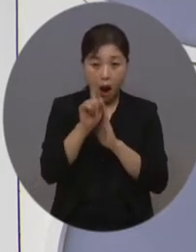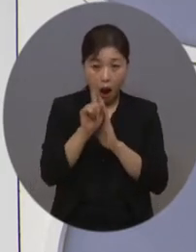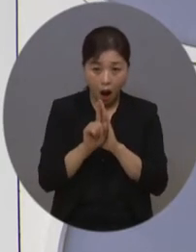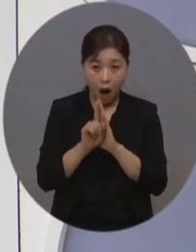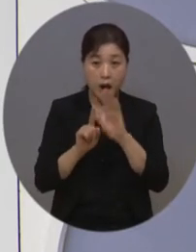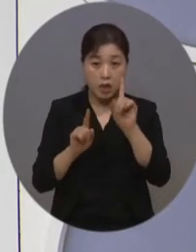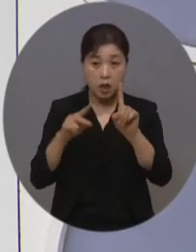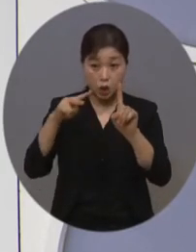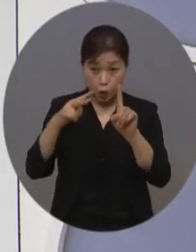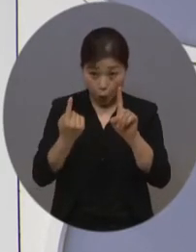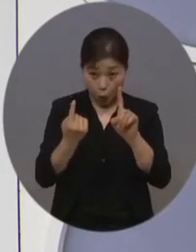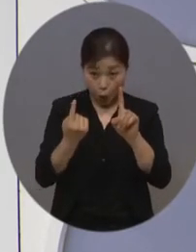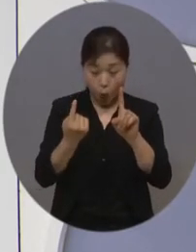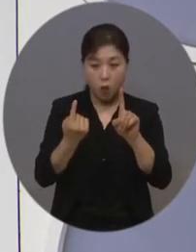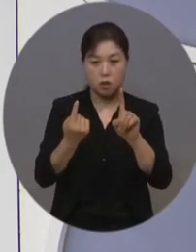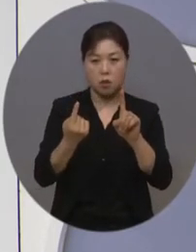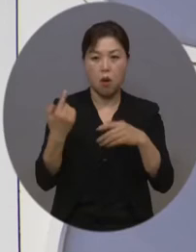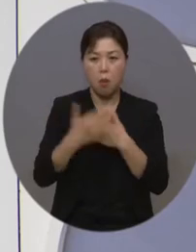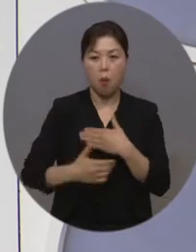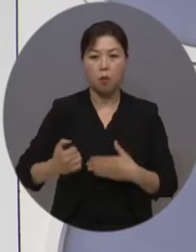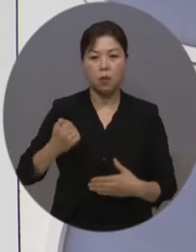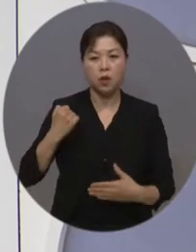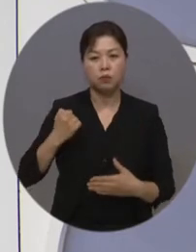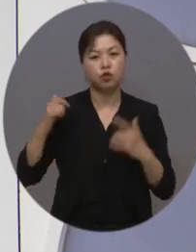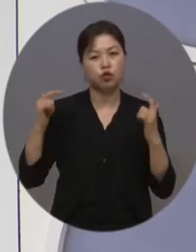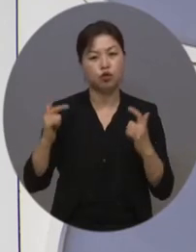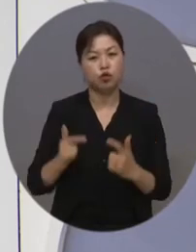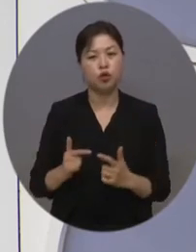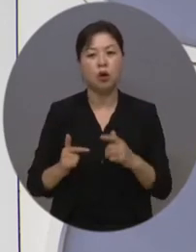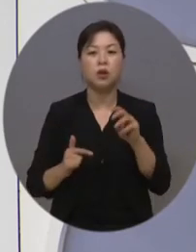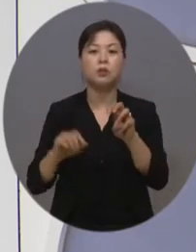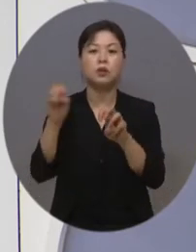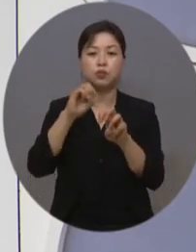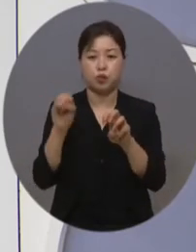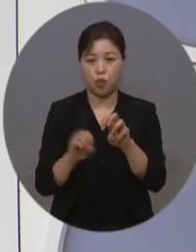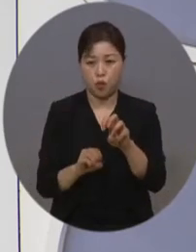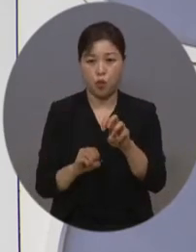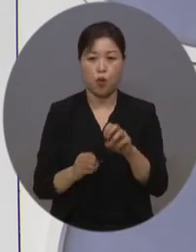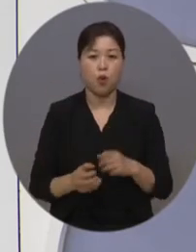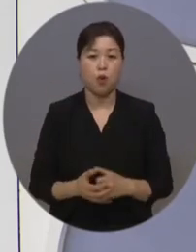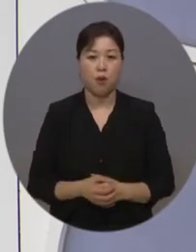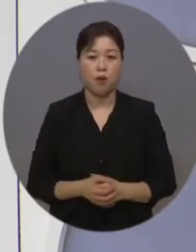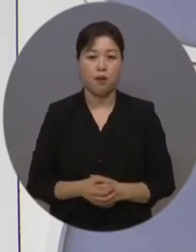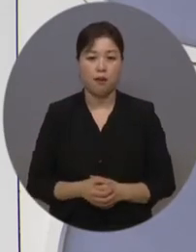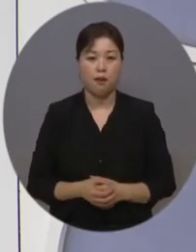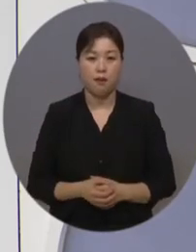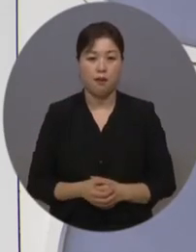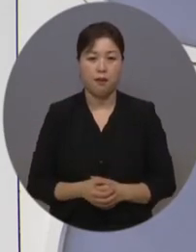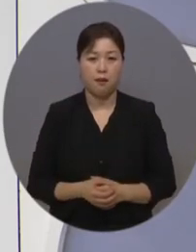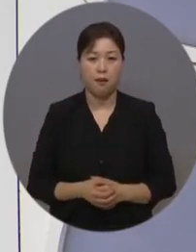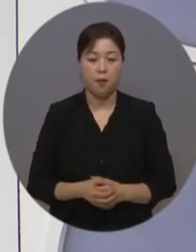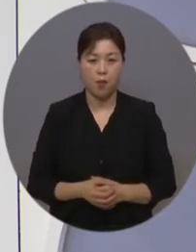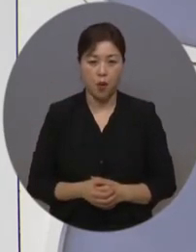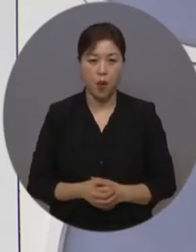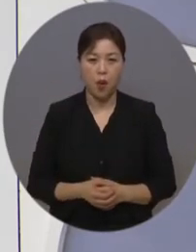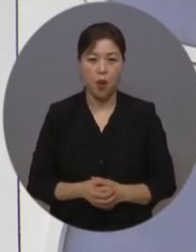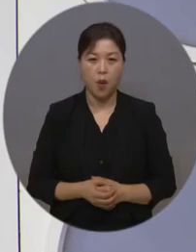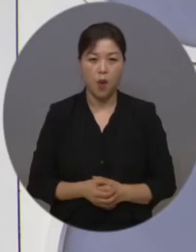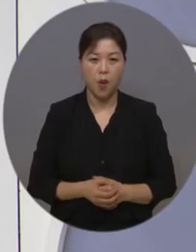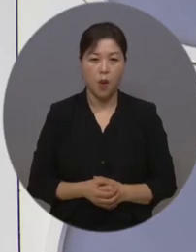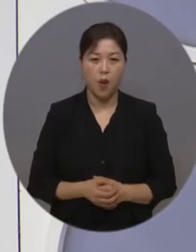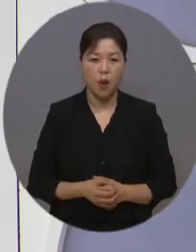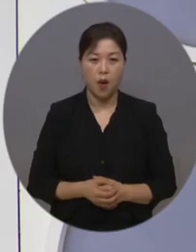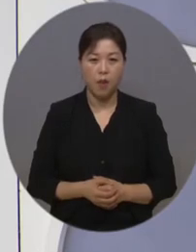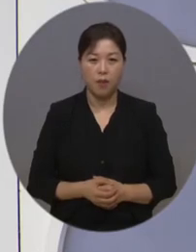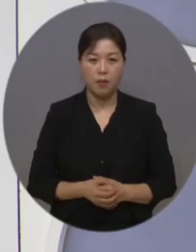면역력이 30%가 떨어집니다. 그렇게 우리가 가령 연애 감기라고 하는 말이 있는데 연애하러 밖에